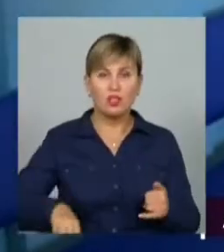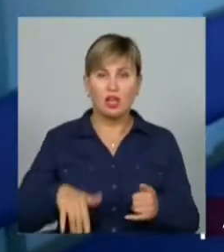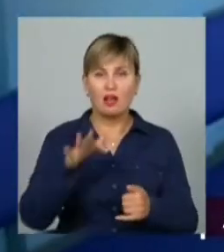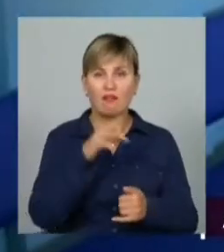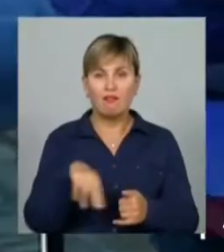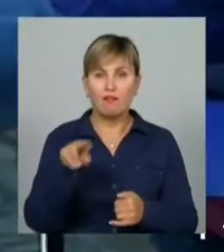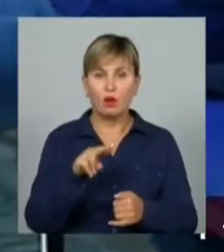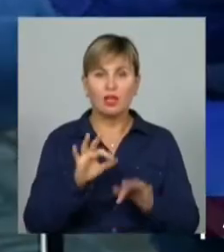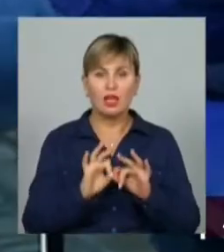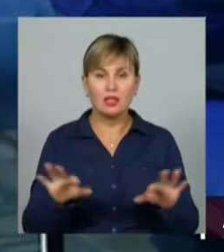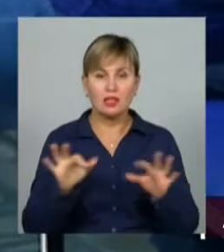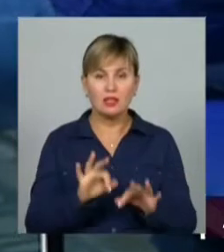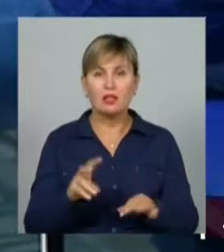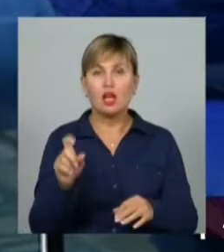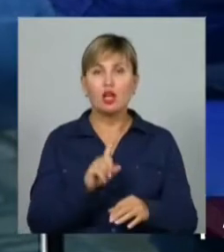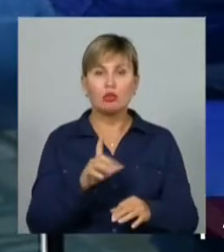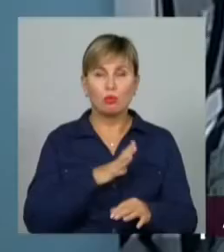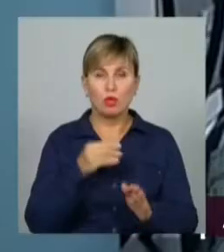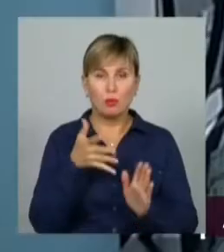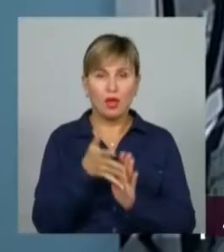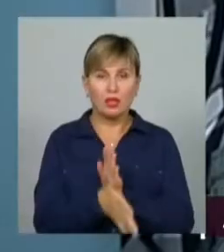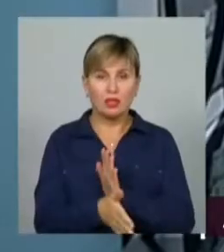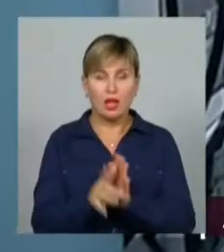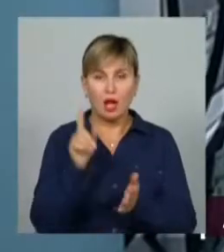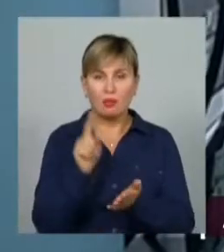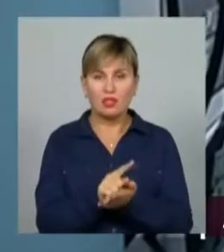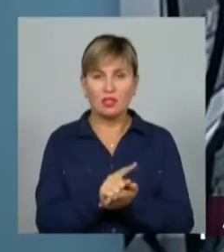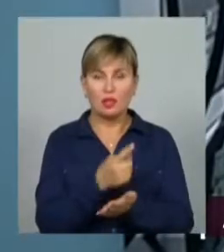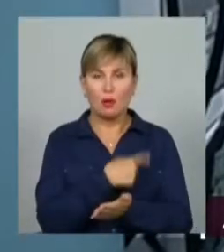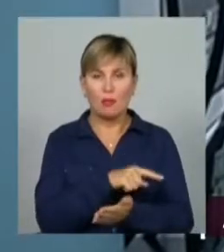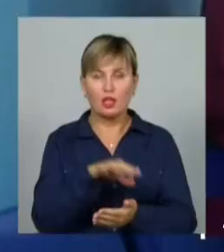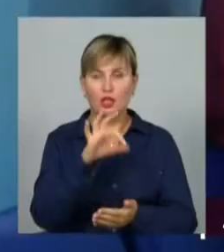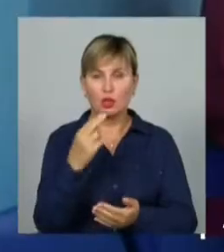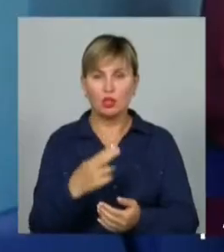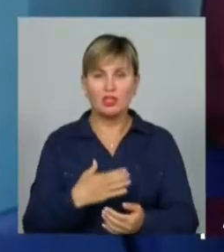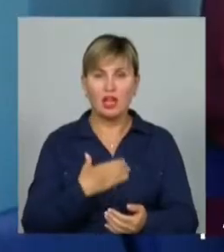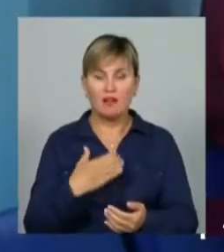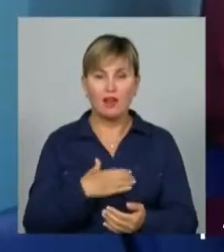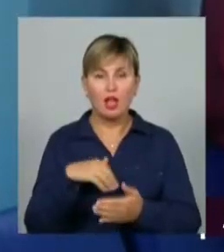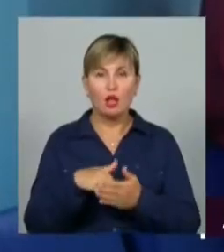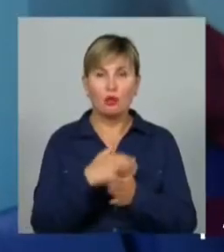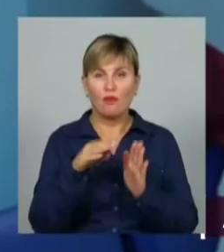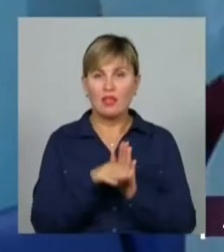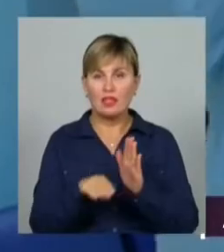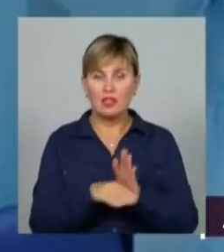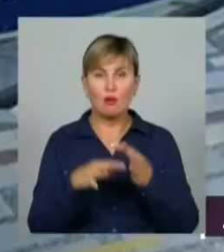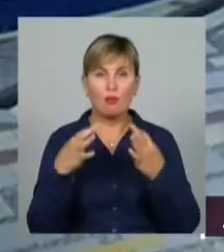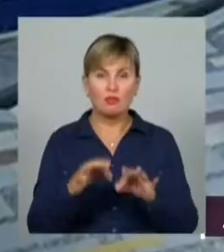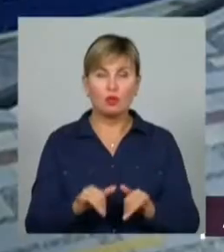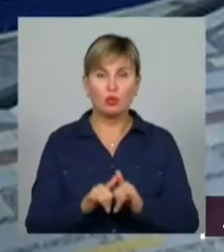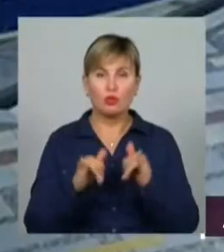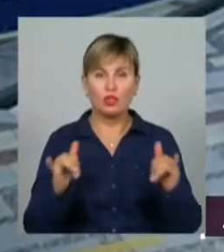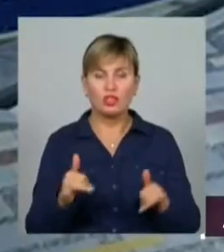Тлеухан Абельдаев рассказал, на что были потрачены средства обязательного медсоцстрахования. Новая система позволила